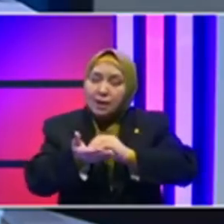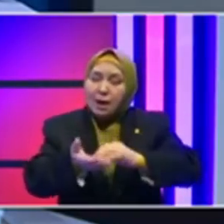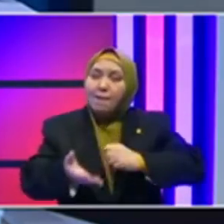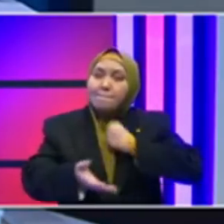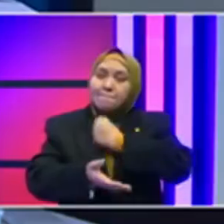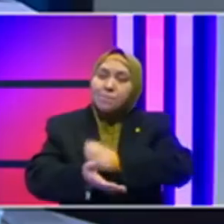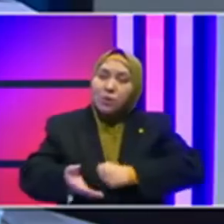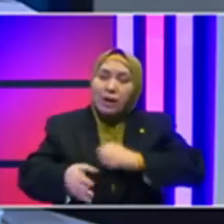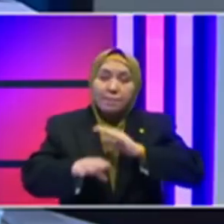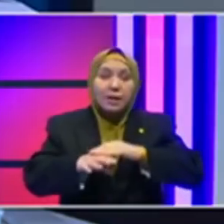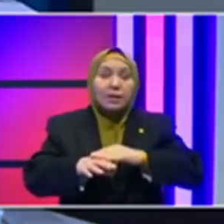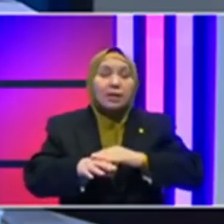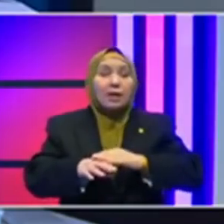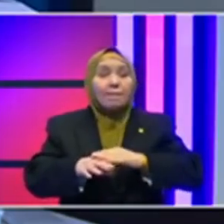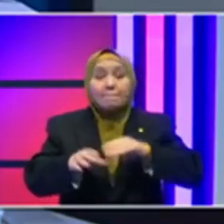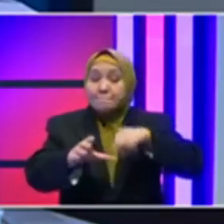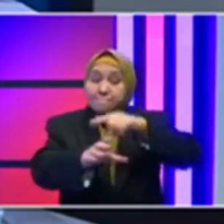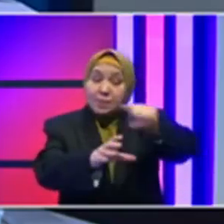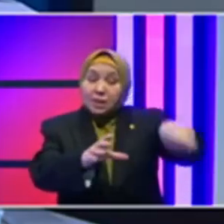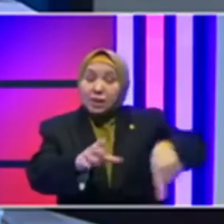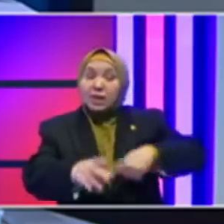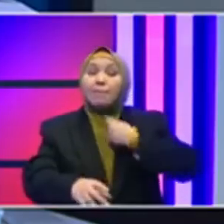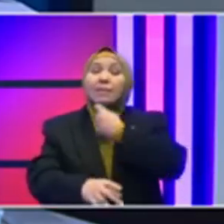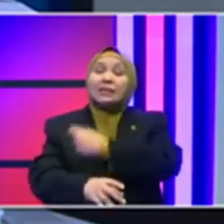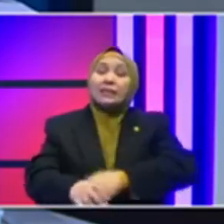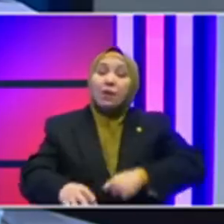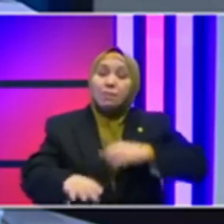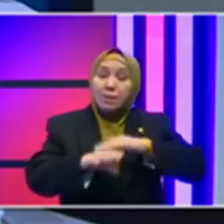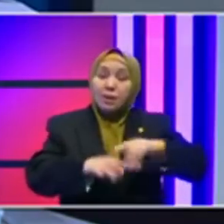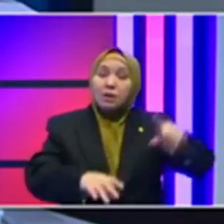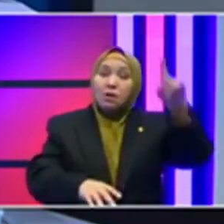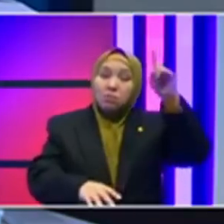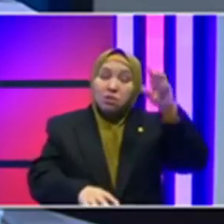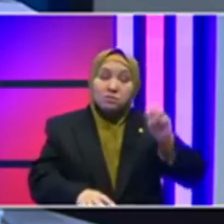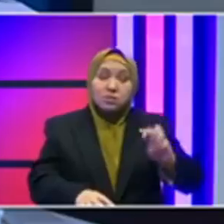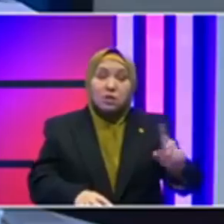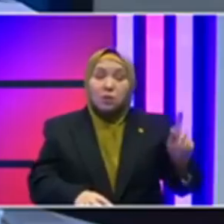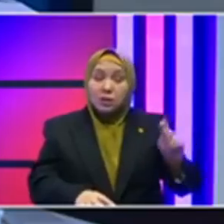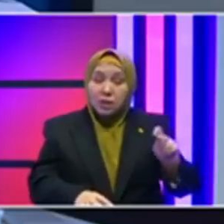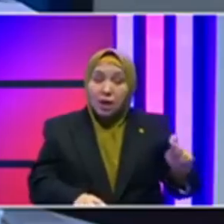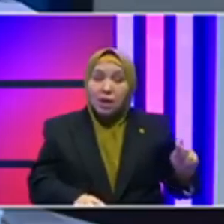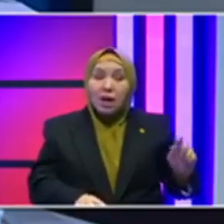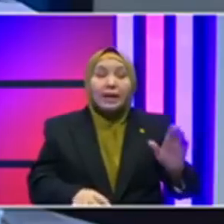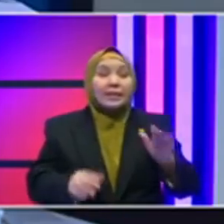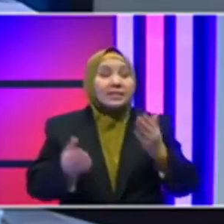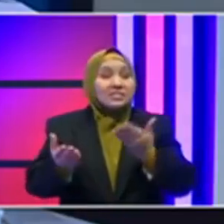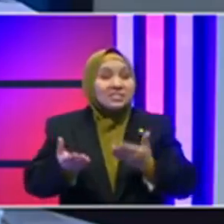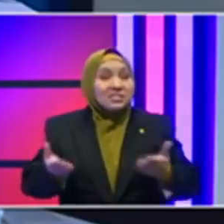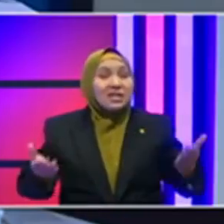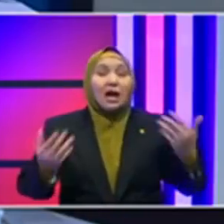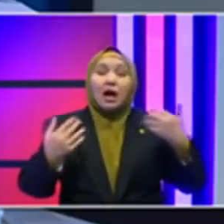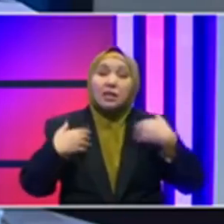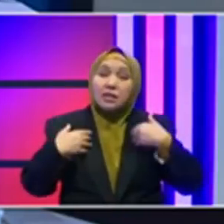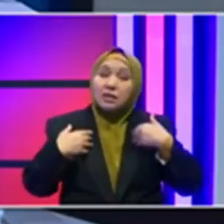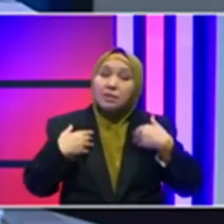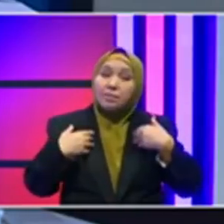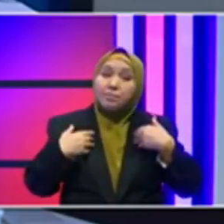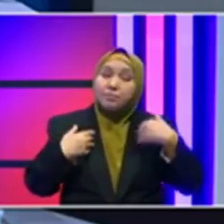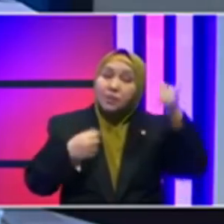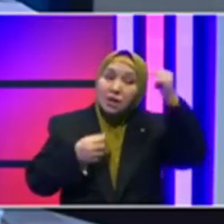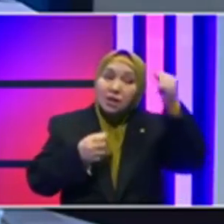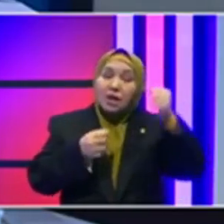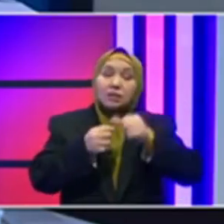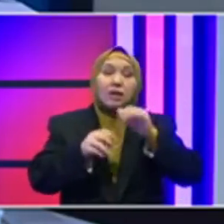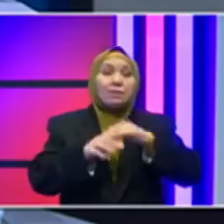mereka yang bertaubat kepada Allah Subhanahu Wa Ta'ala baik dekat sini ada peringatan